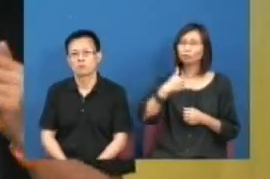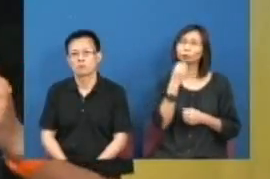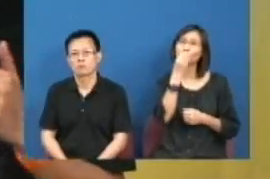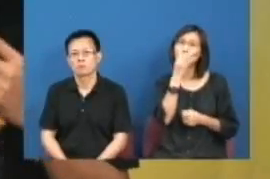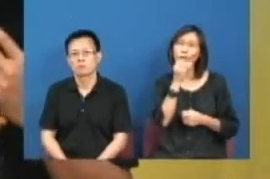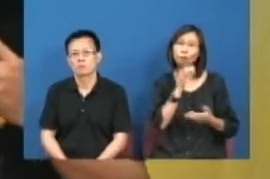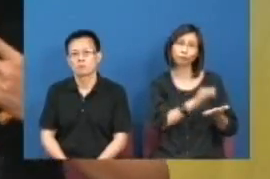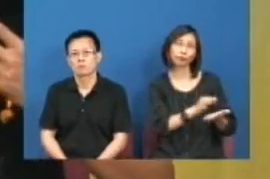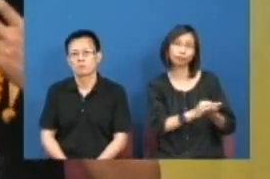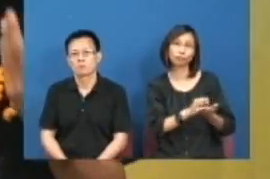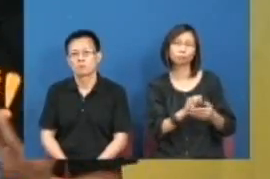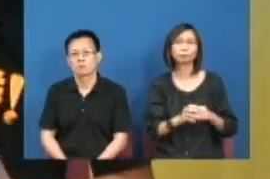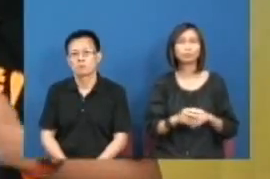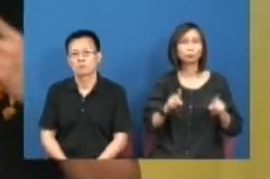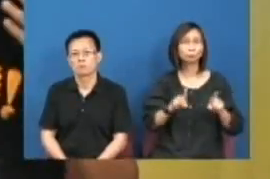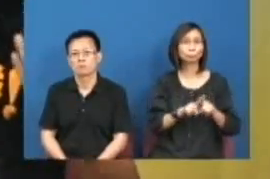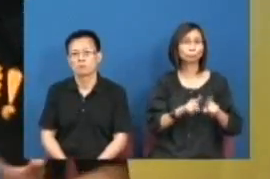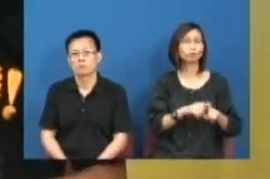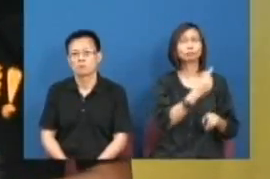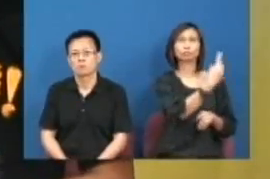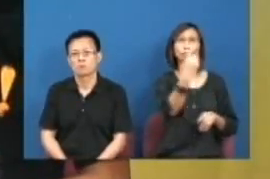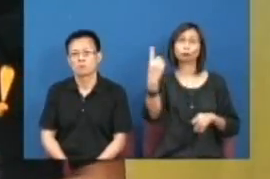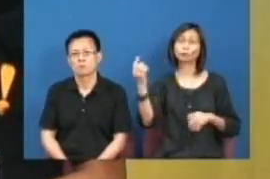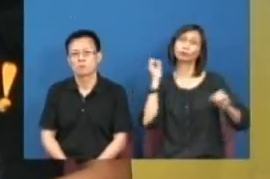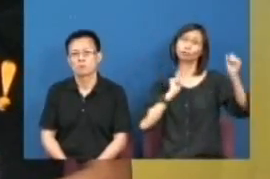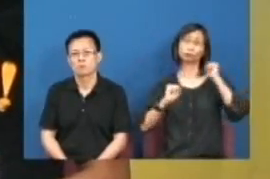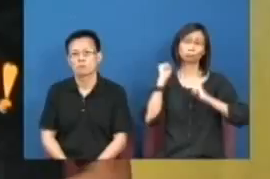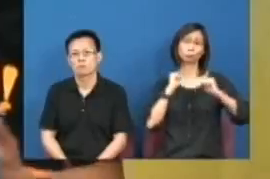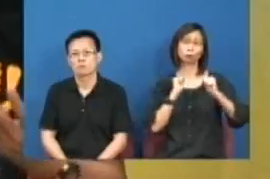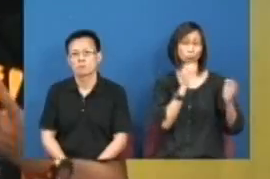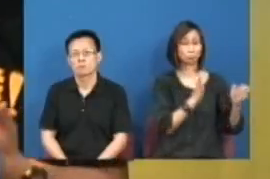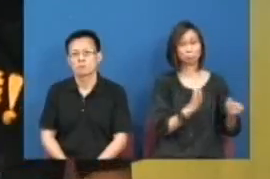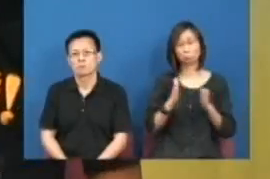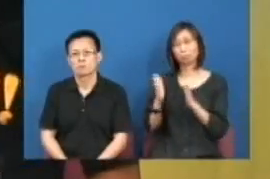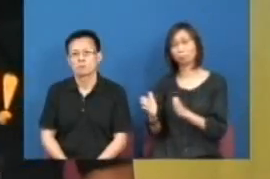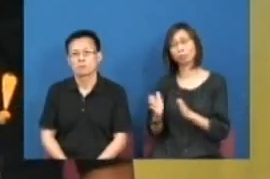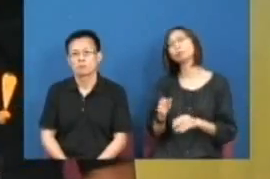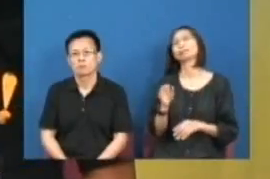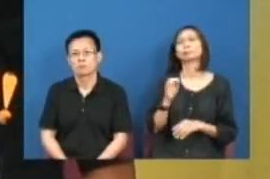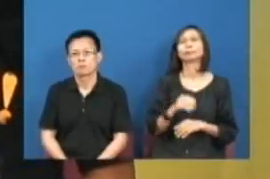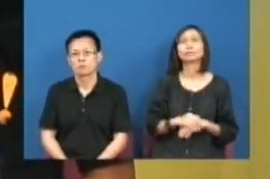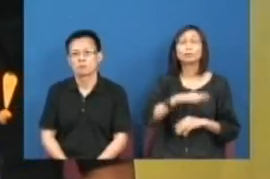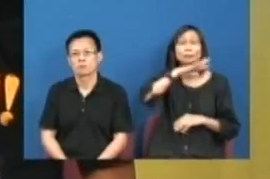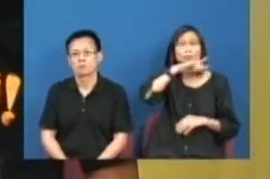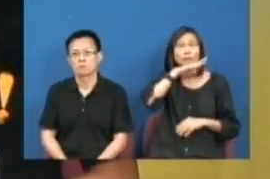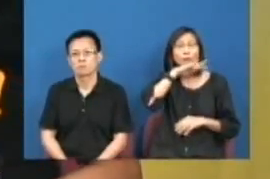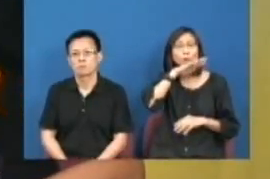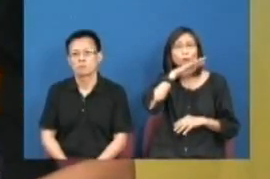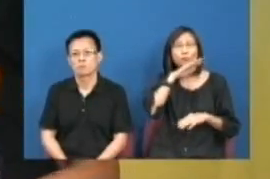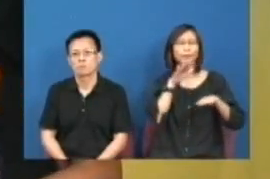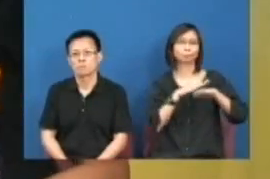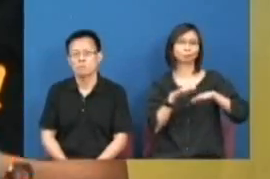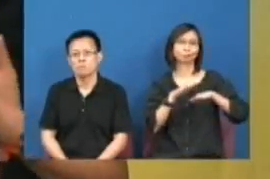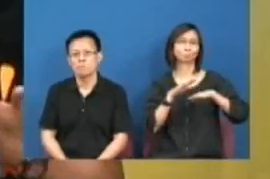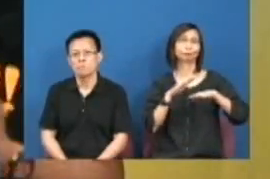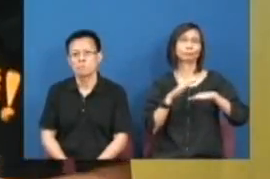唔同嘅人嘅互動啊，所有嘅安排。咁如果假設佢係一個正常嘅外交